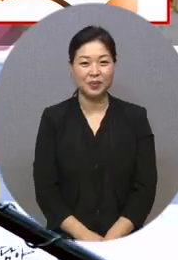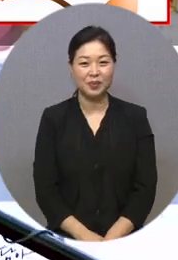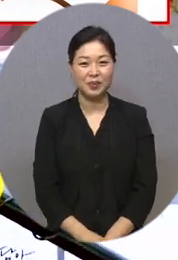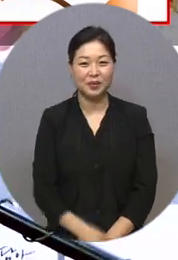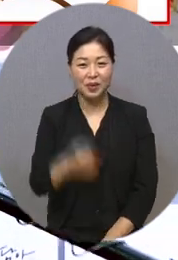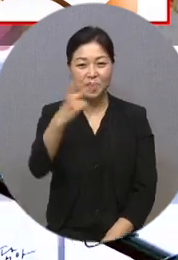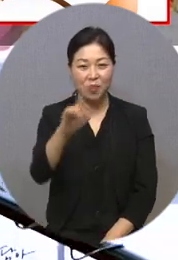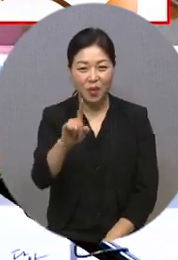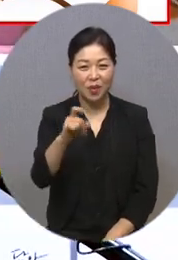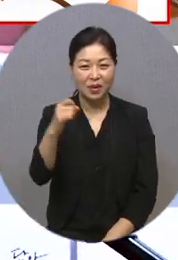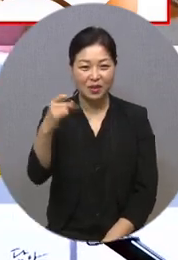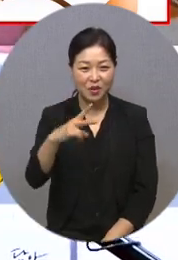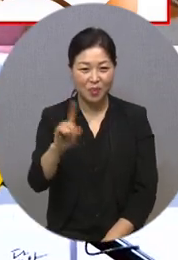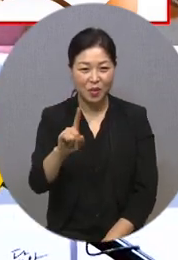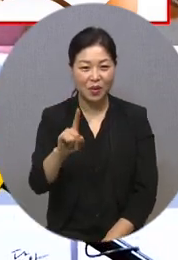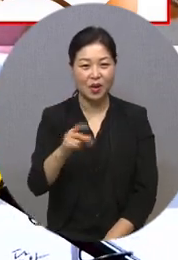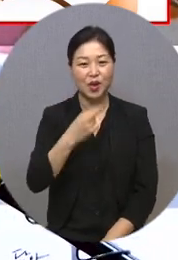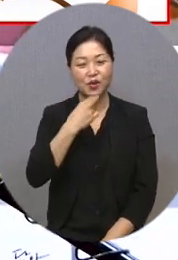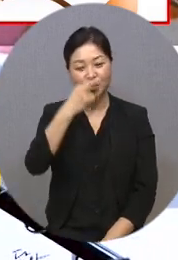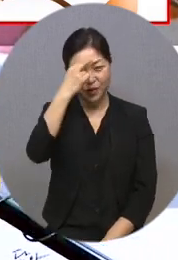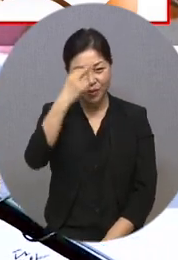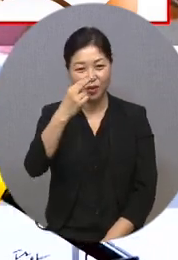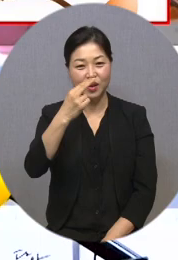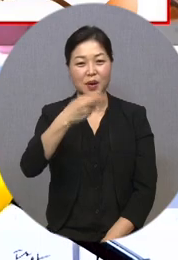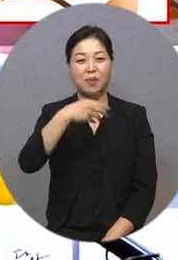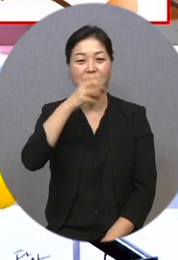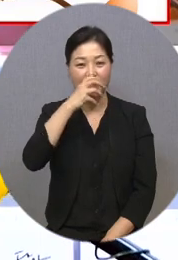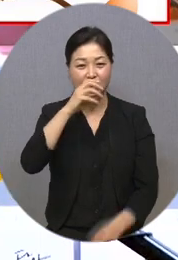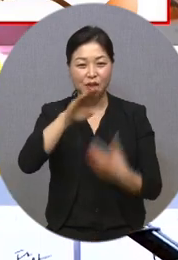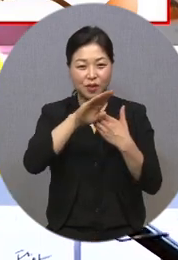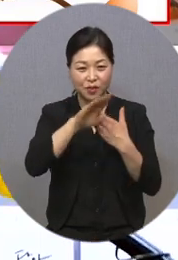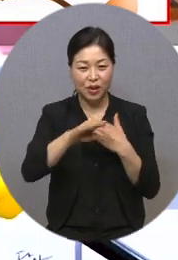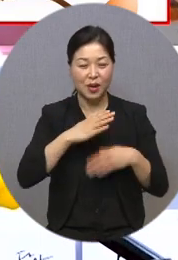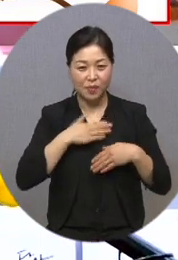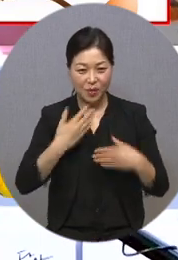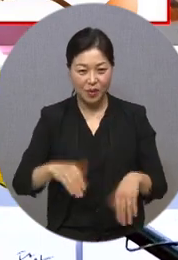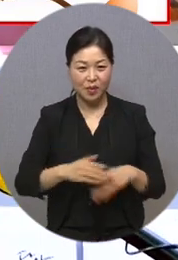그리고, 아주 술자리에 피곤한 간기능.